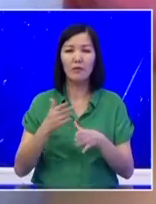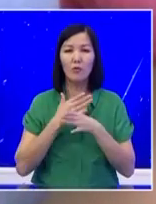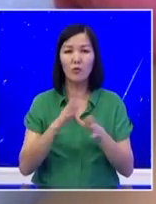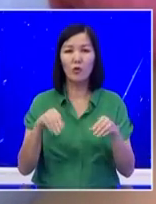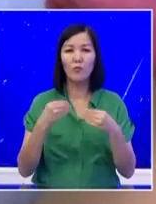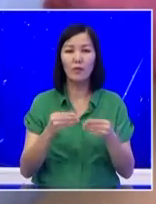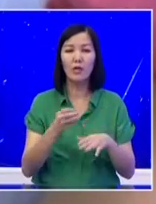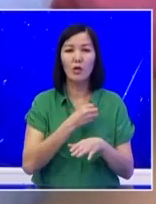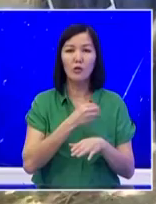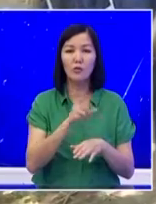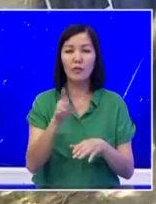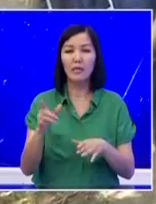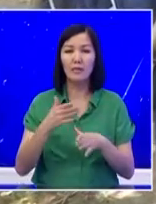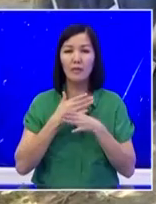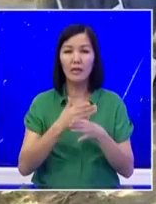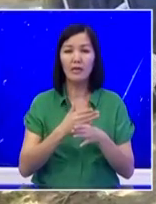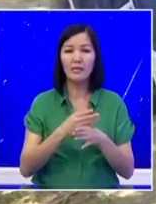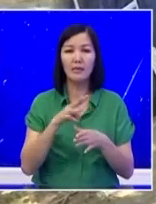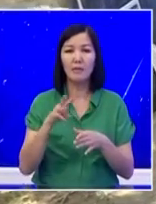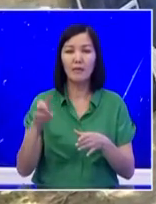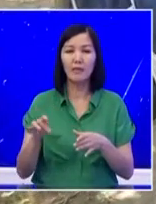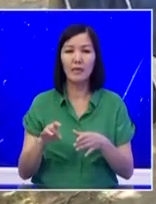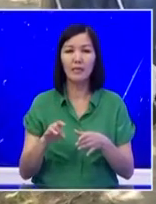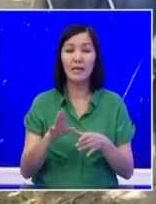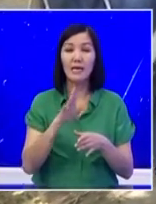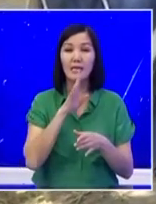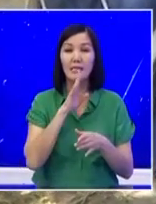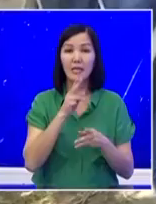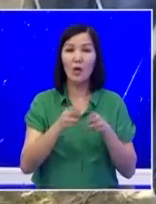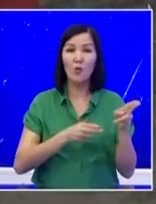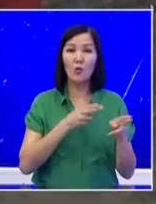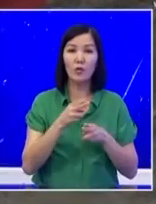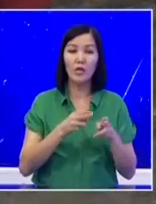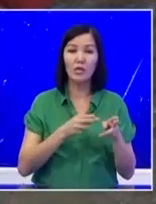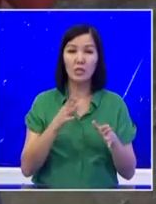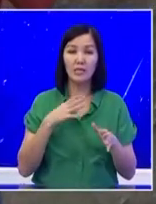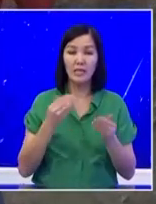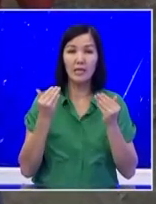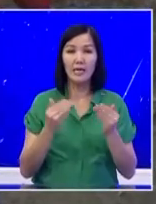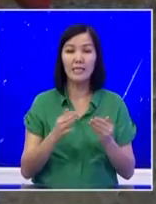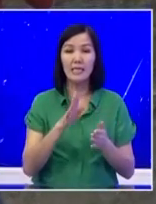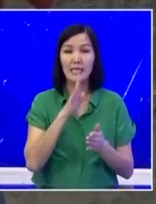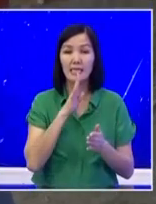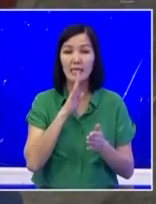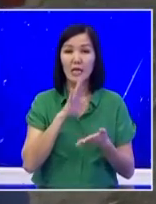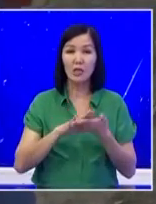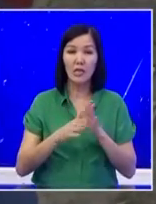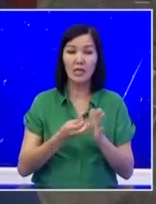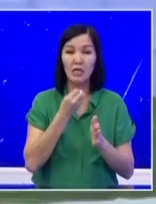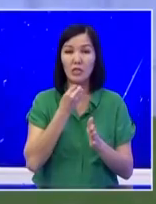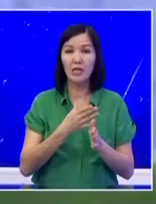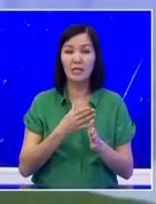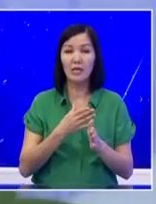көрсетіпті. Жомарт азаматтардың арқасында мамыр айында бүлдіршінге көптен күткен ота жасалды. Қазір кішкентай сәбидің жағдайы жақсы.